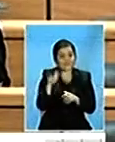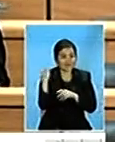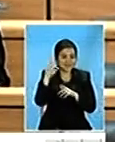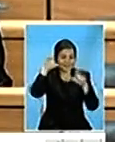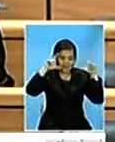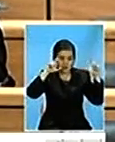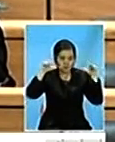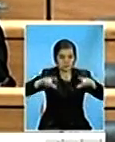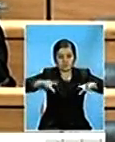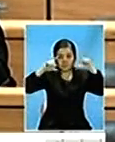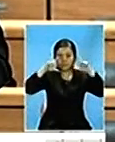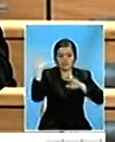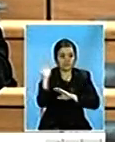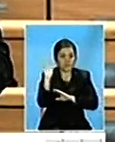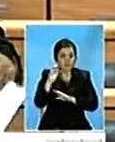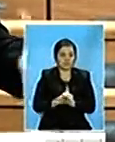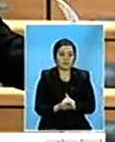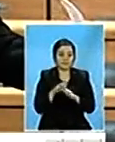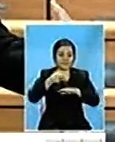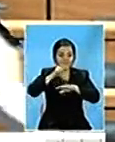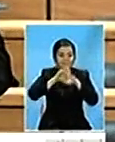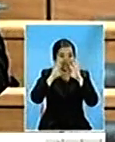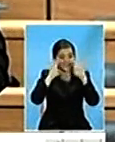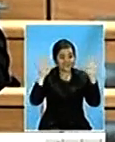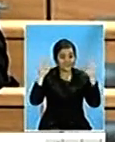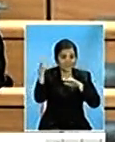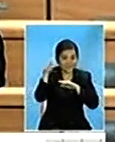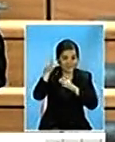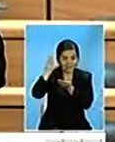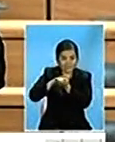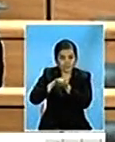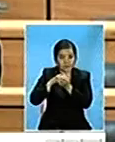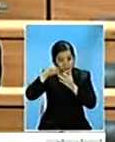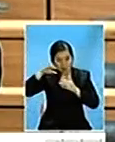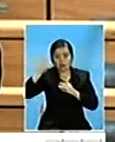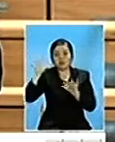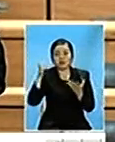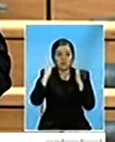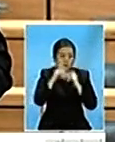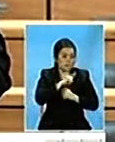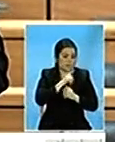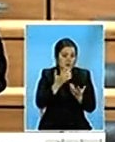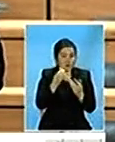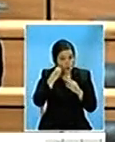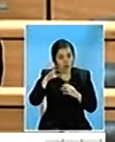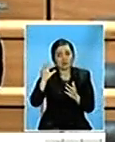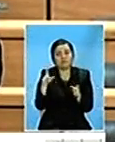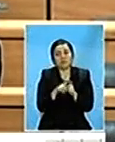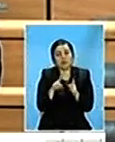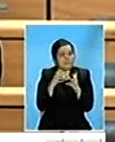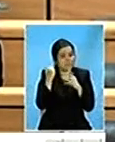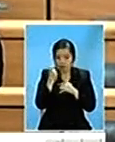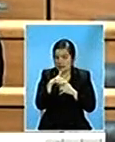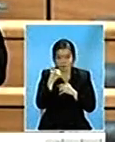ทัศน์อย่างเดียวนะครับไปเปิดงานพอโทรทัศน์กลับผู้เกี่ยวข้องผู้รับผิดชอบก็กลับด้วยอย่างนี้ไม่